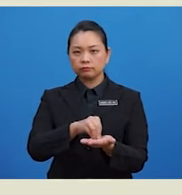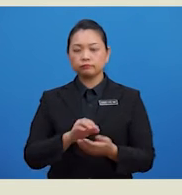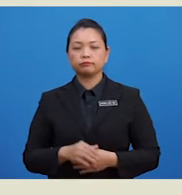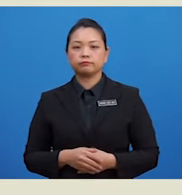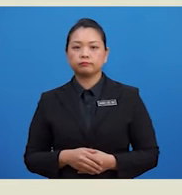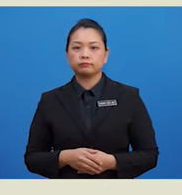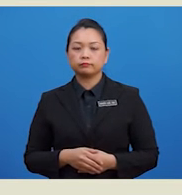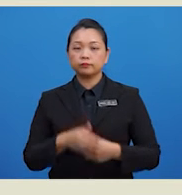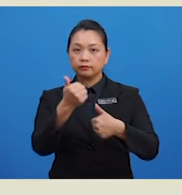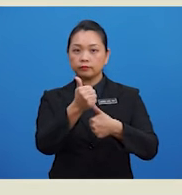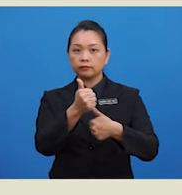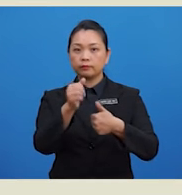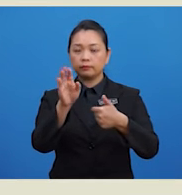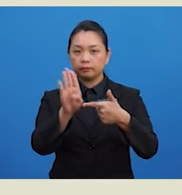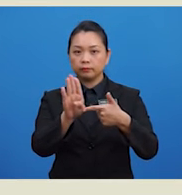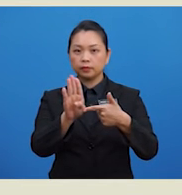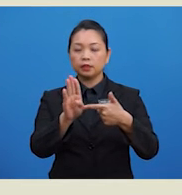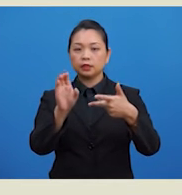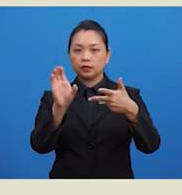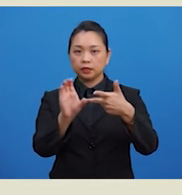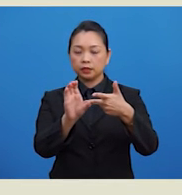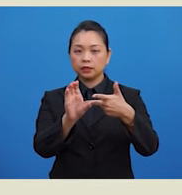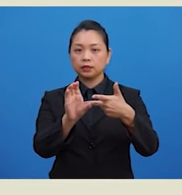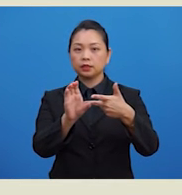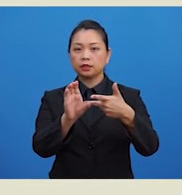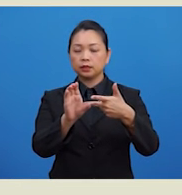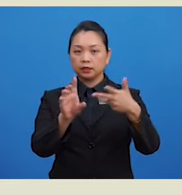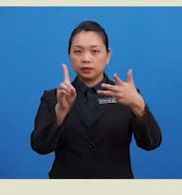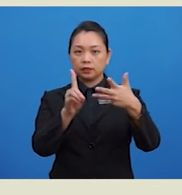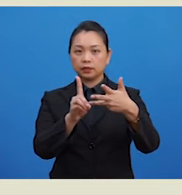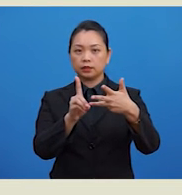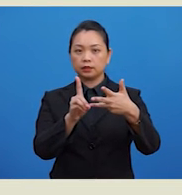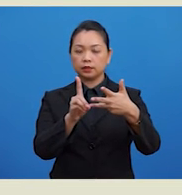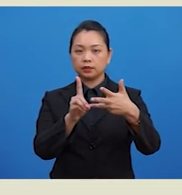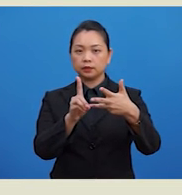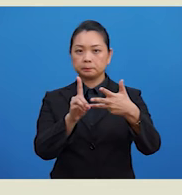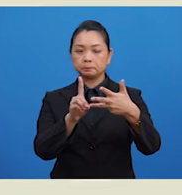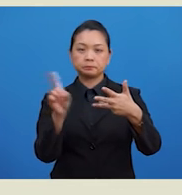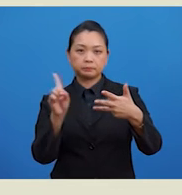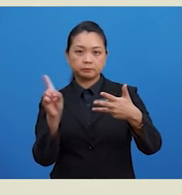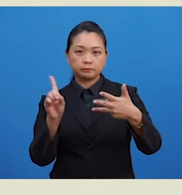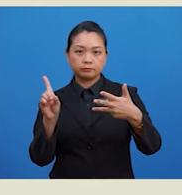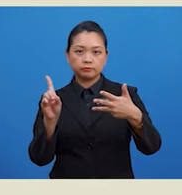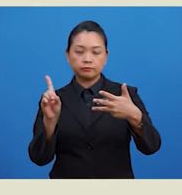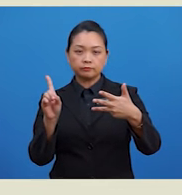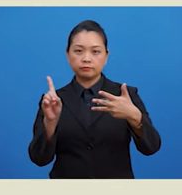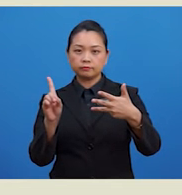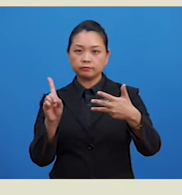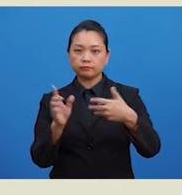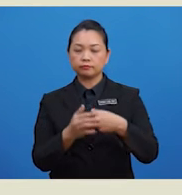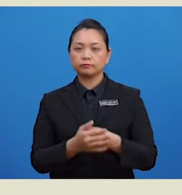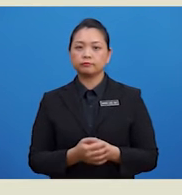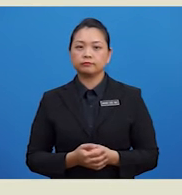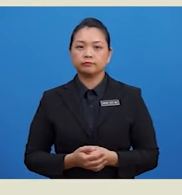Ladang. B. Hatchery. C. Bilik berhawa dingin. Dan D. Kawasan